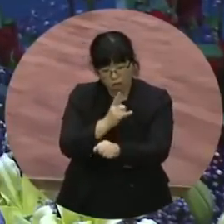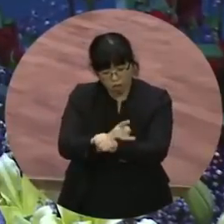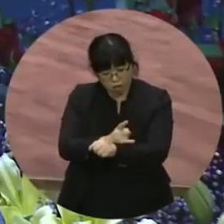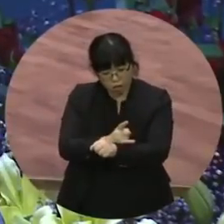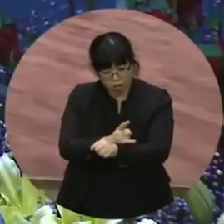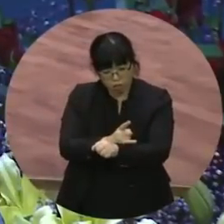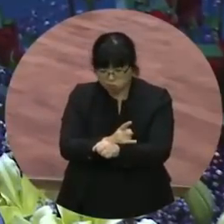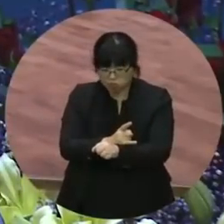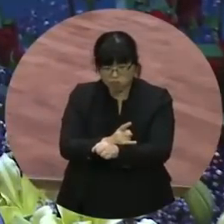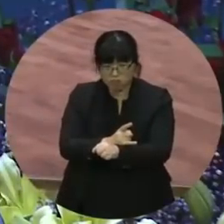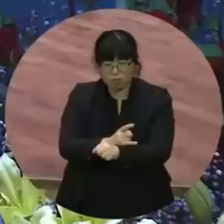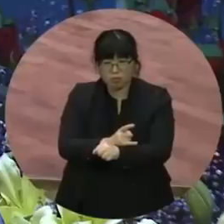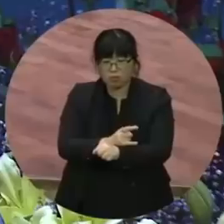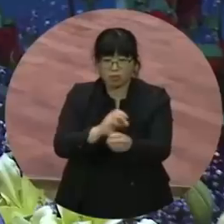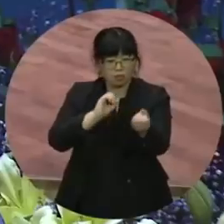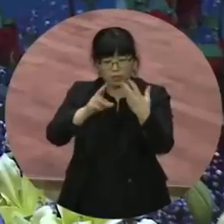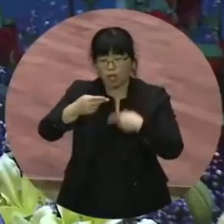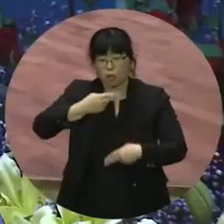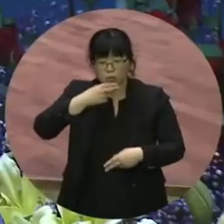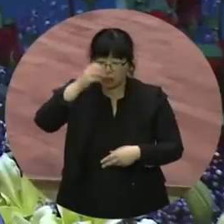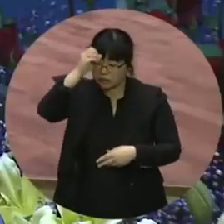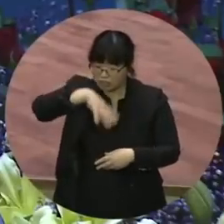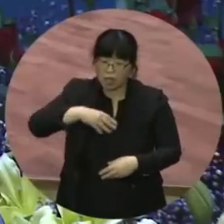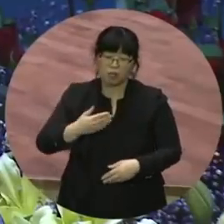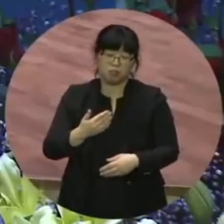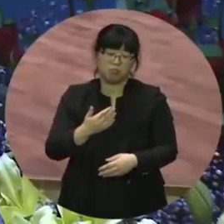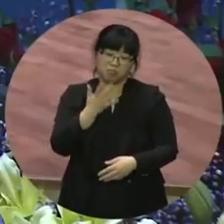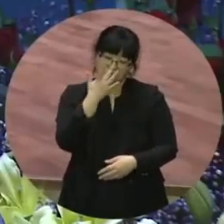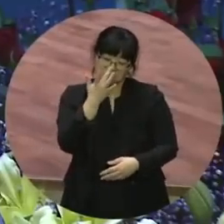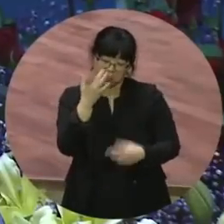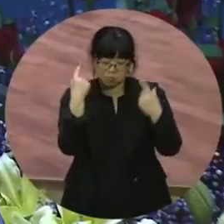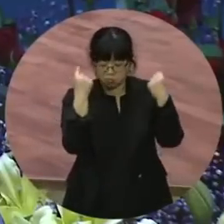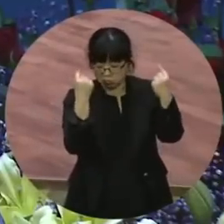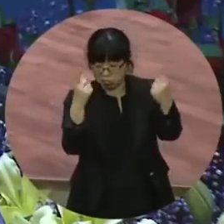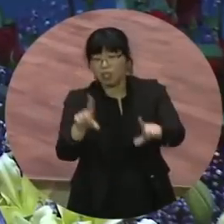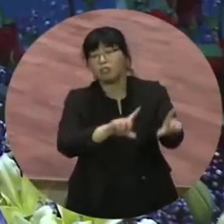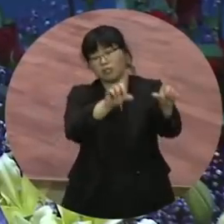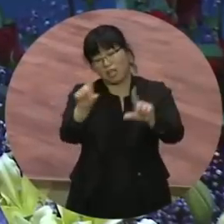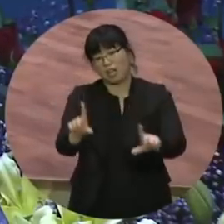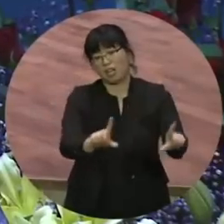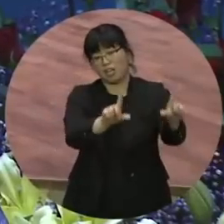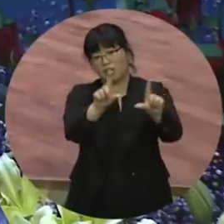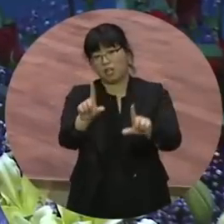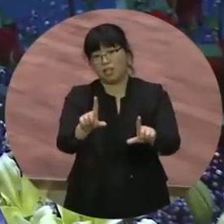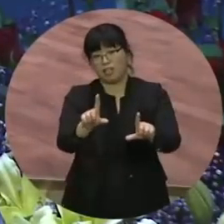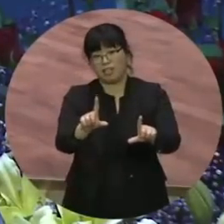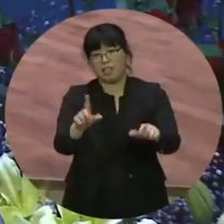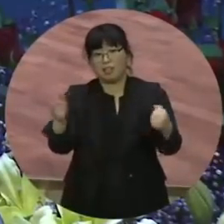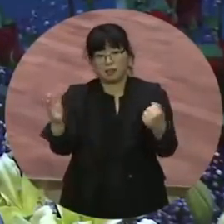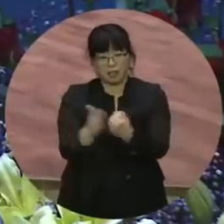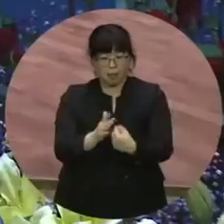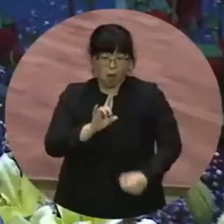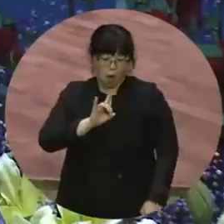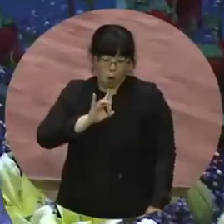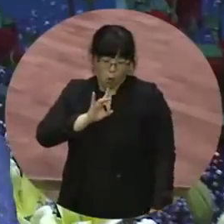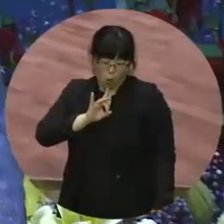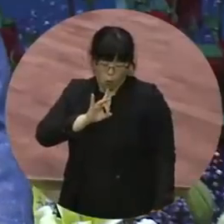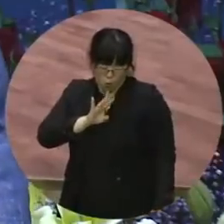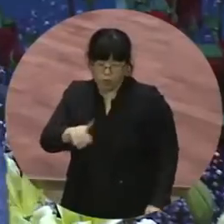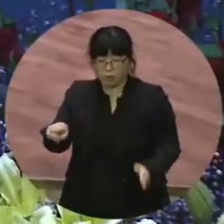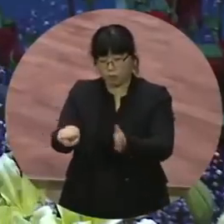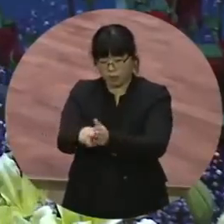자, 여러분 예수 이야기 믿는 거 신약에 대한 여러분 가능성이 있어요. 믿으시기 바랍니다. 오직이 돼야 돼요. 이